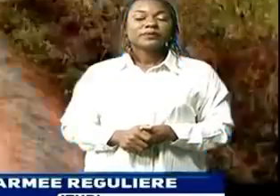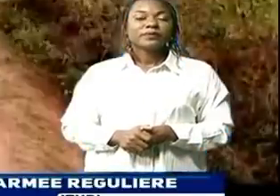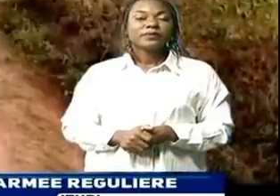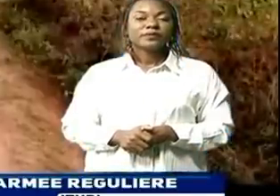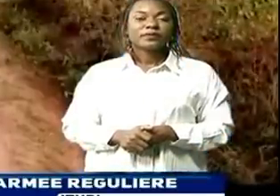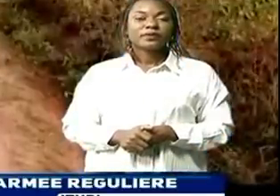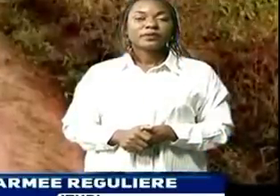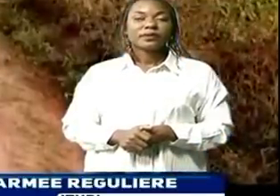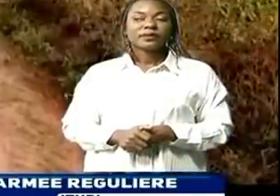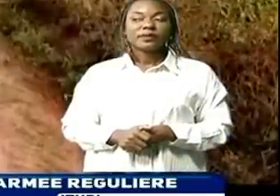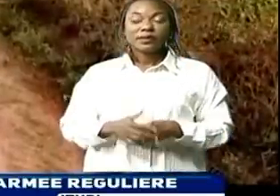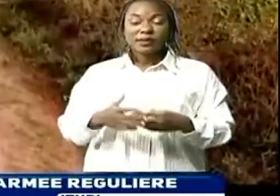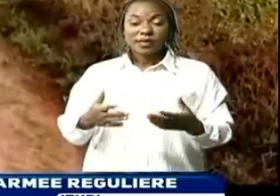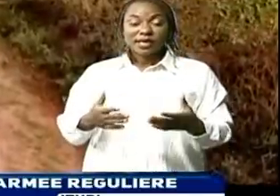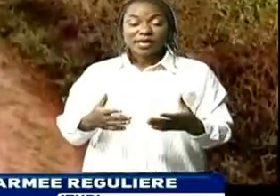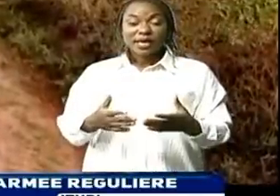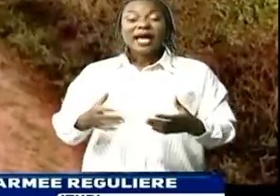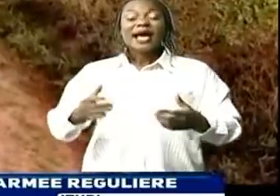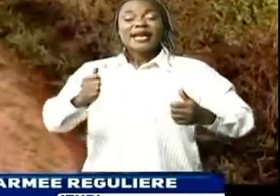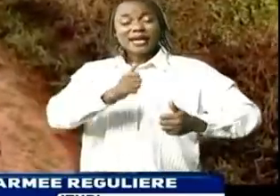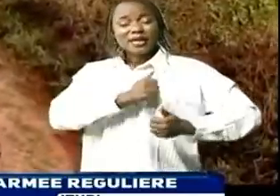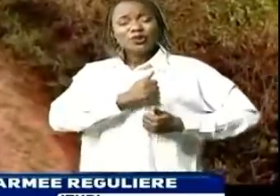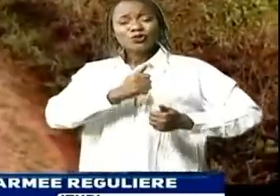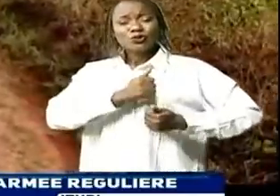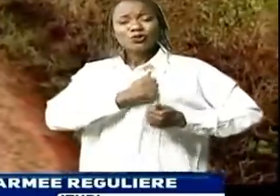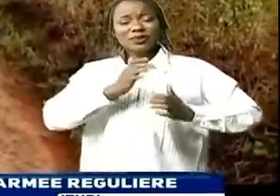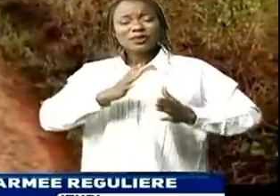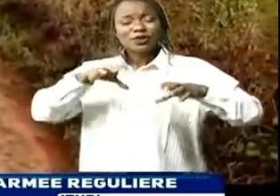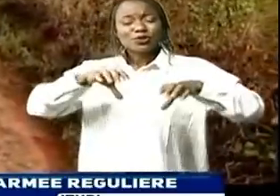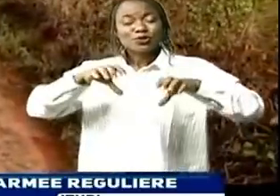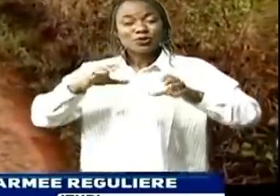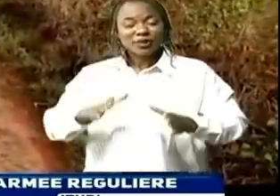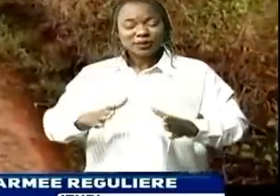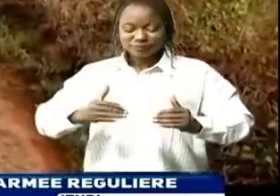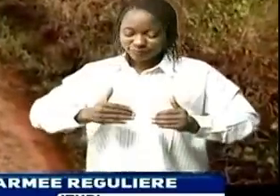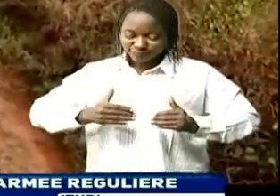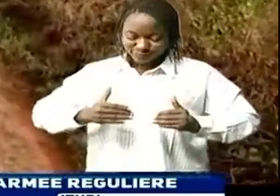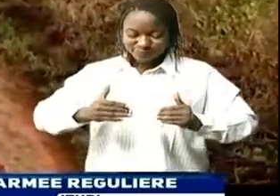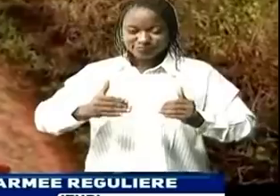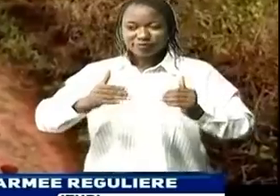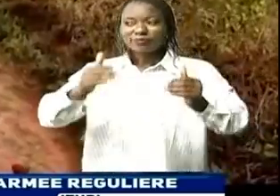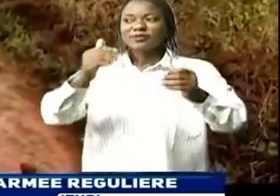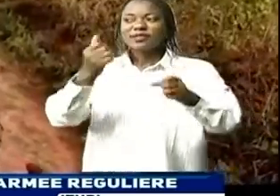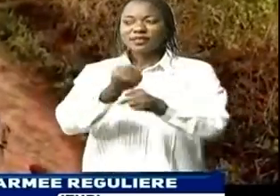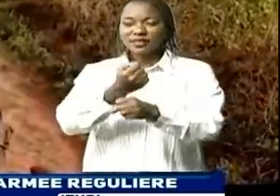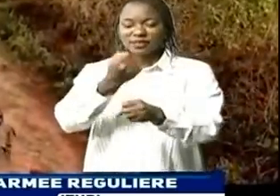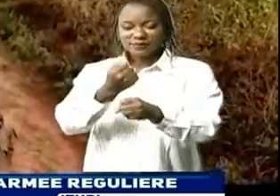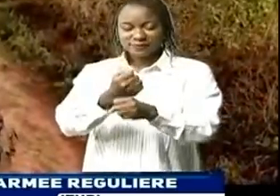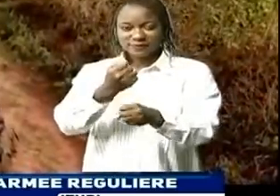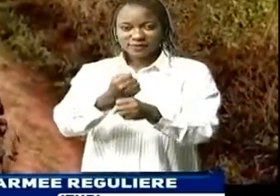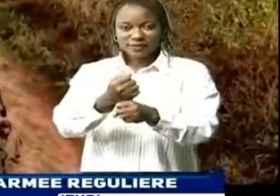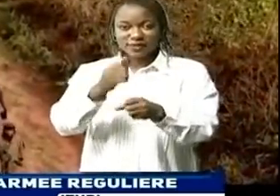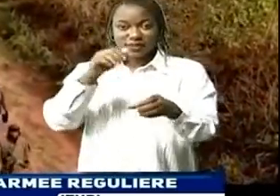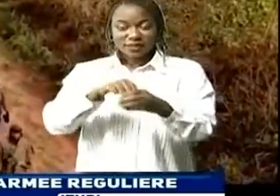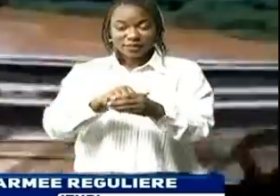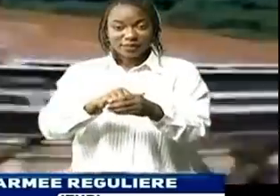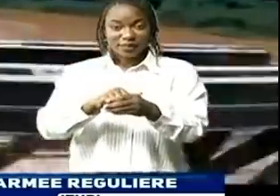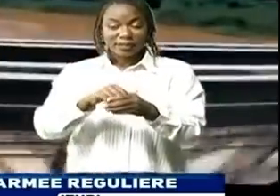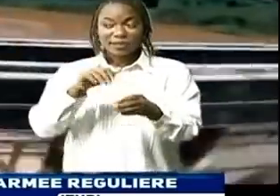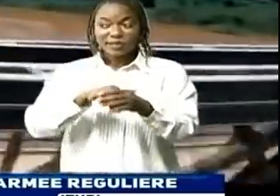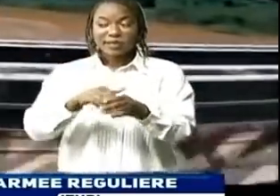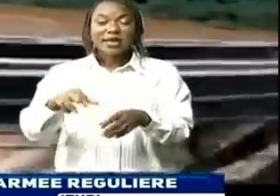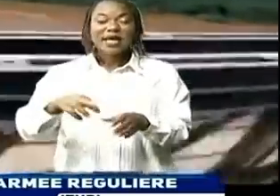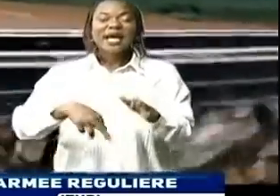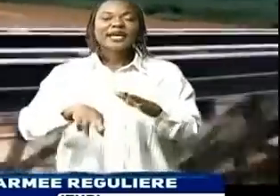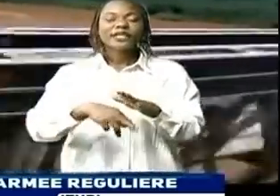Tête haute, les forces armées poursuivent sans désemparer les opérations contre les ADEF et leurs alliés dans la région de Mangoussou et au